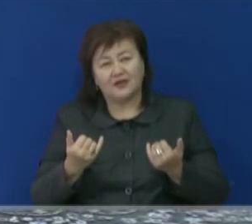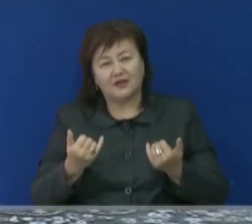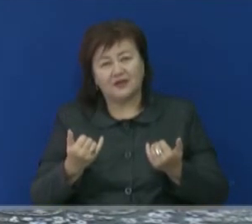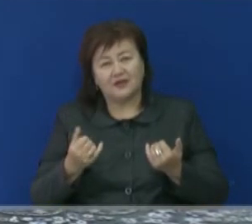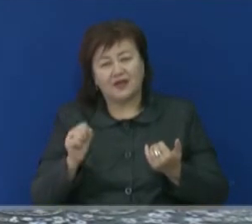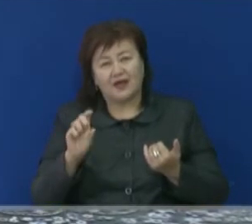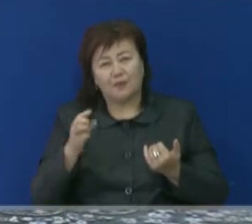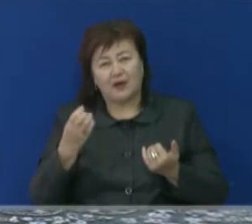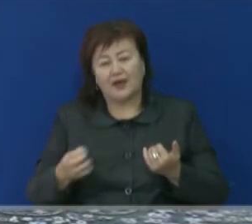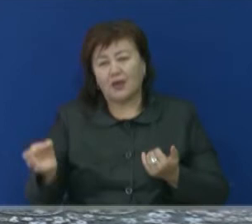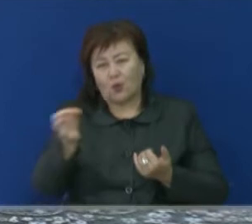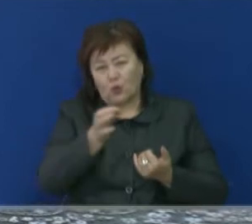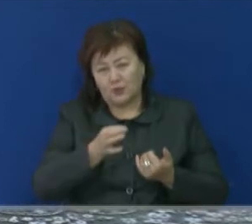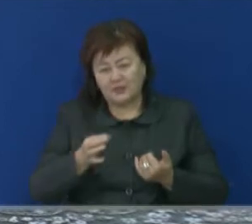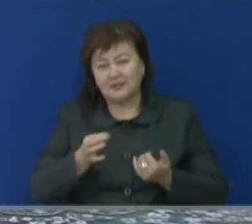Абай облысына